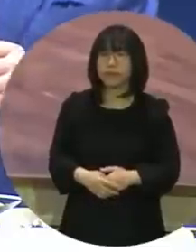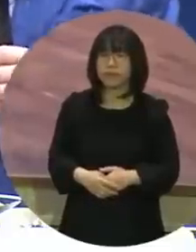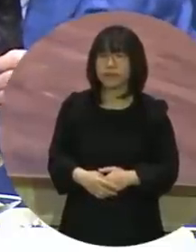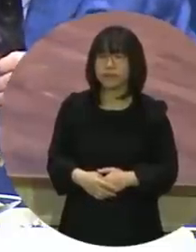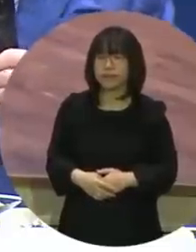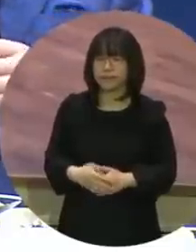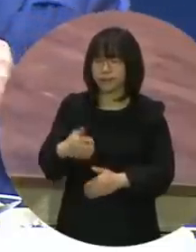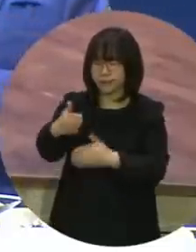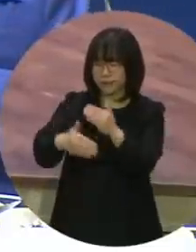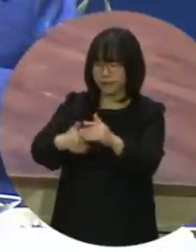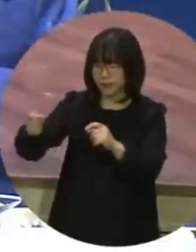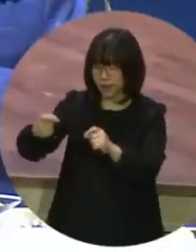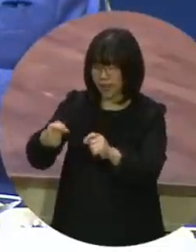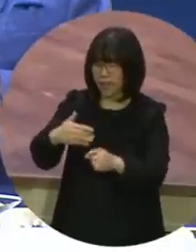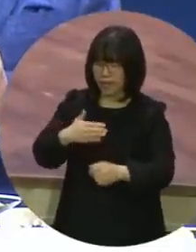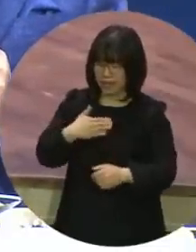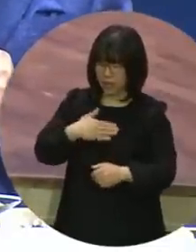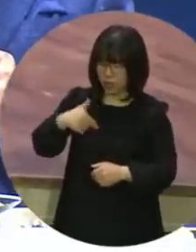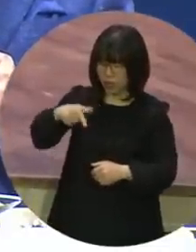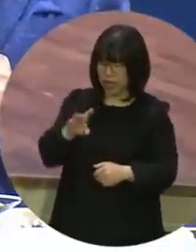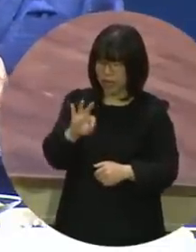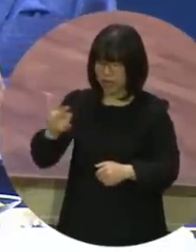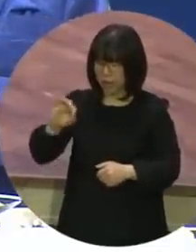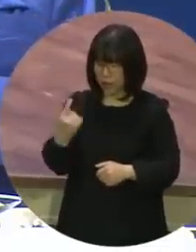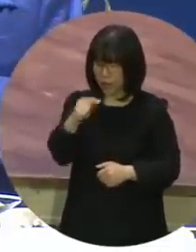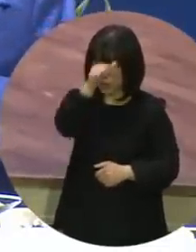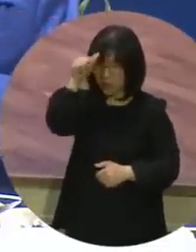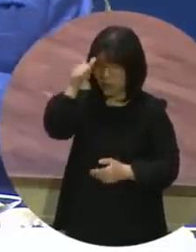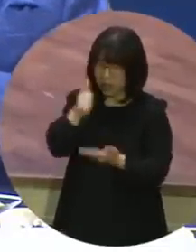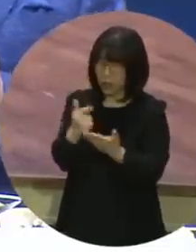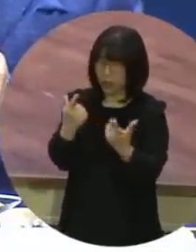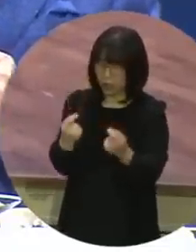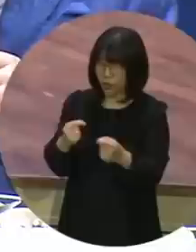하나님, 가이오 장례 되게 하여 주옵소서.